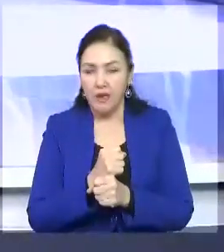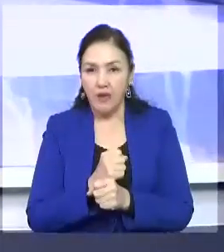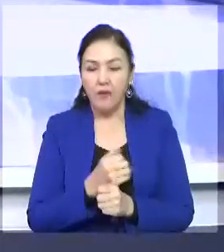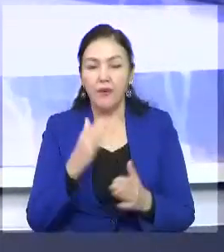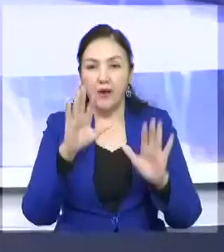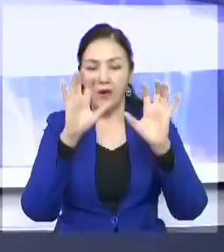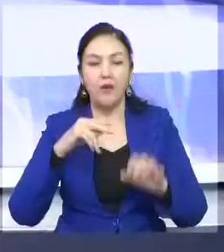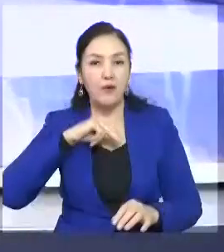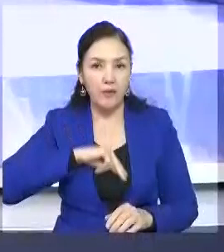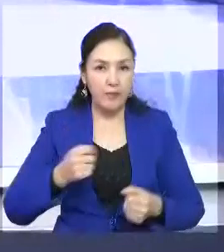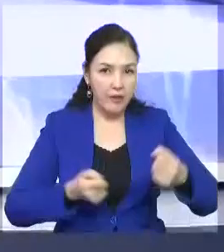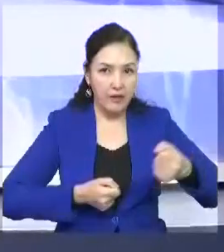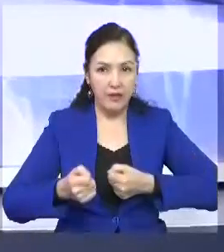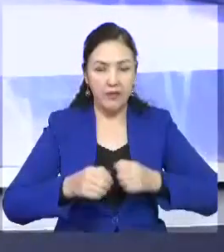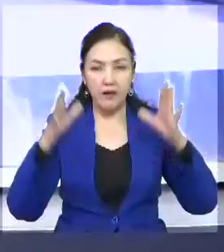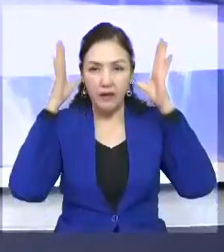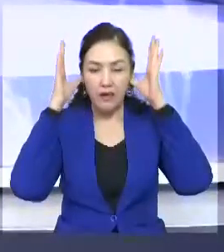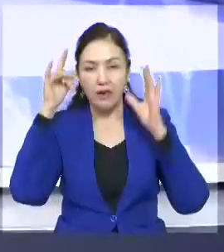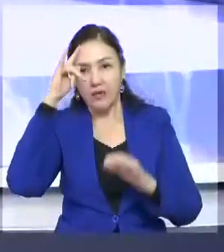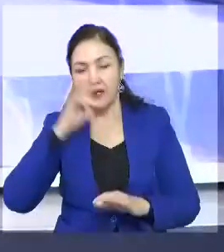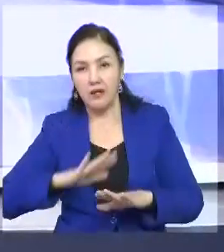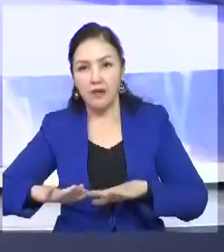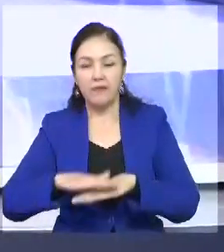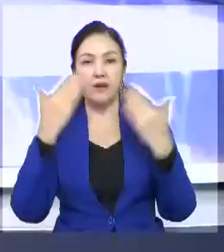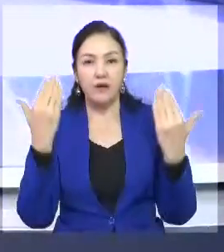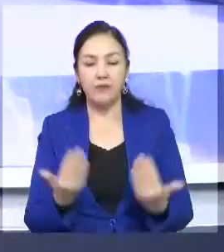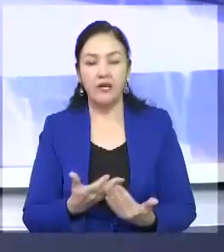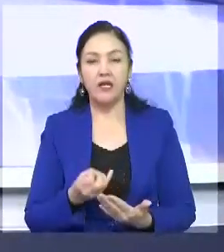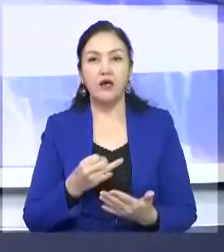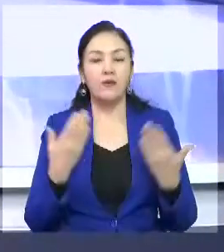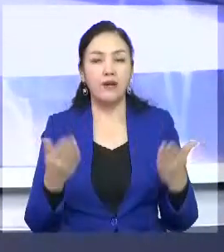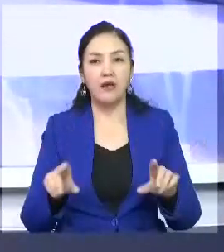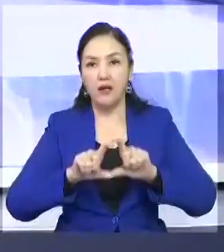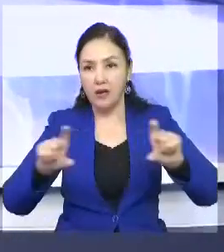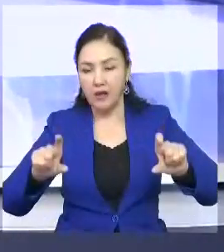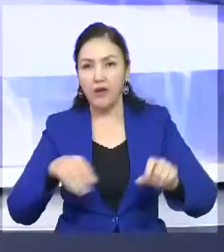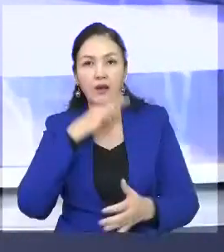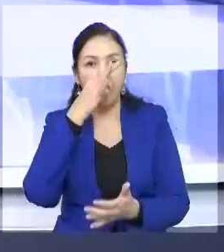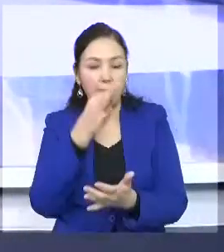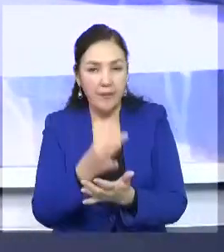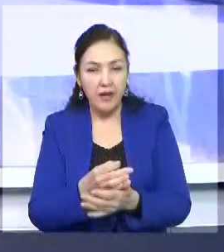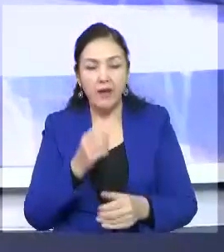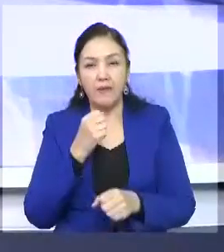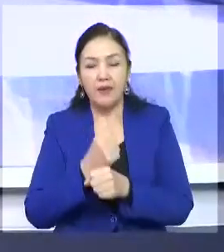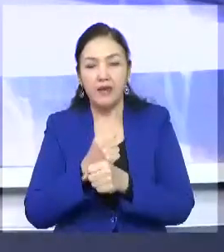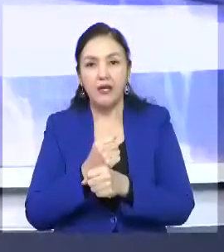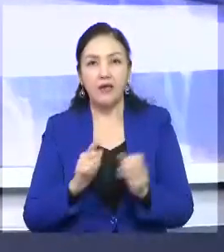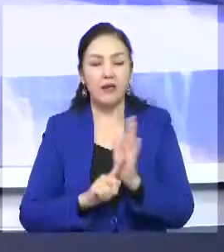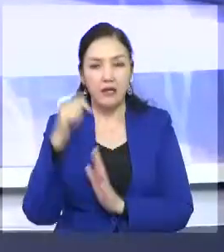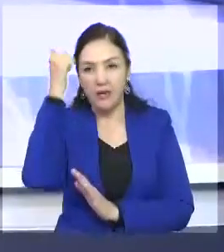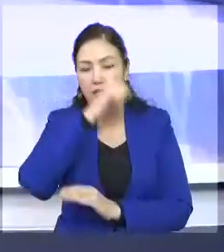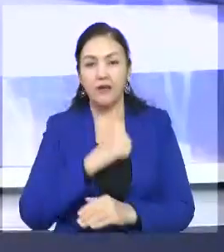уставу духовного управления мусульман Казахстана сегодня имамы данных учреждений отчитались о проделанной сначала